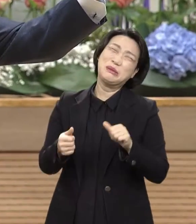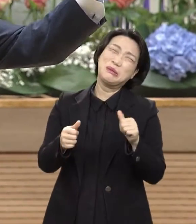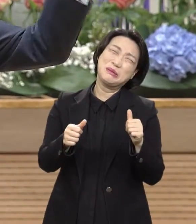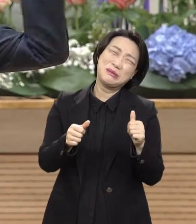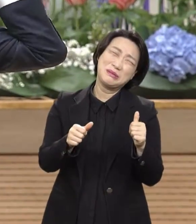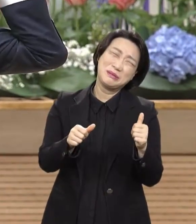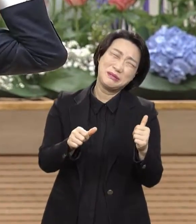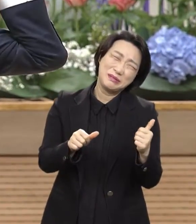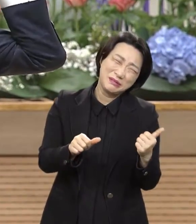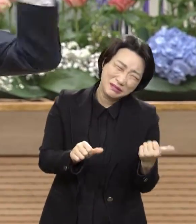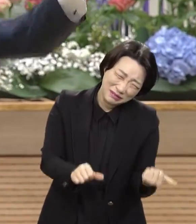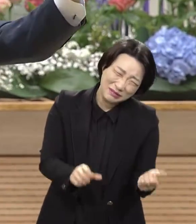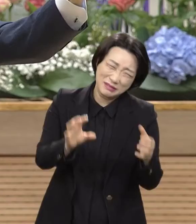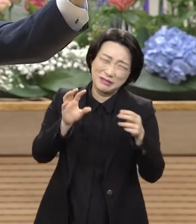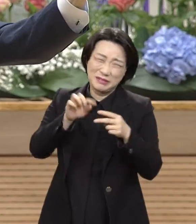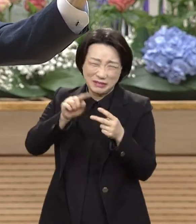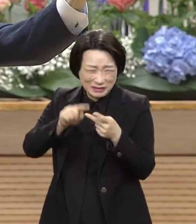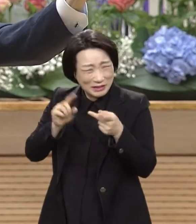살든지